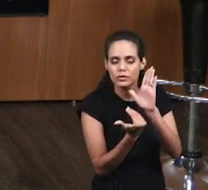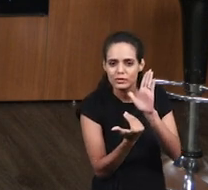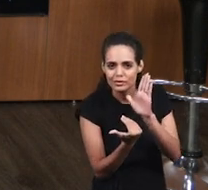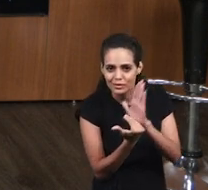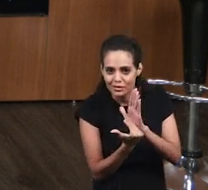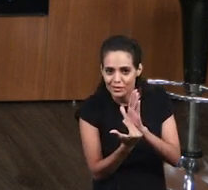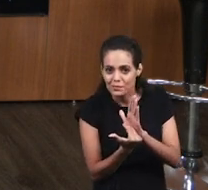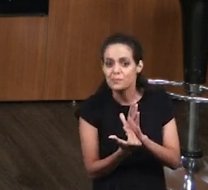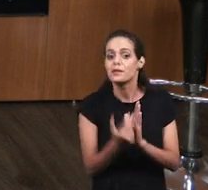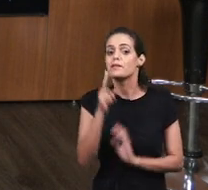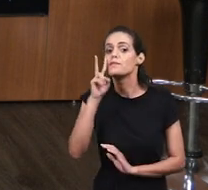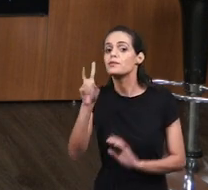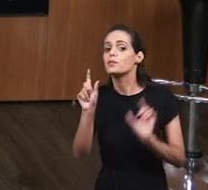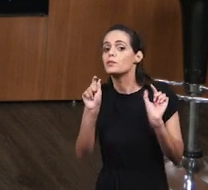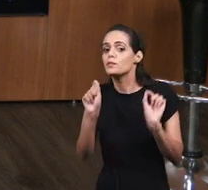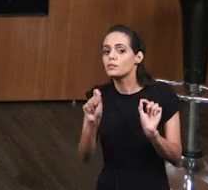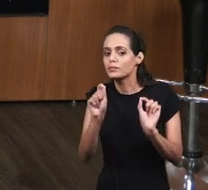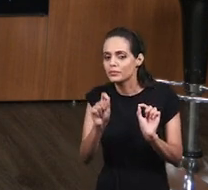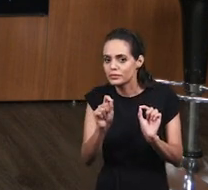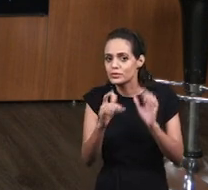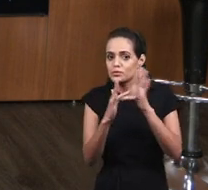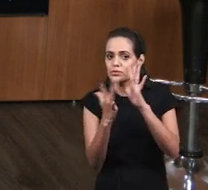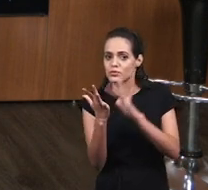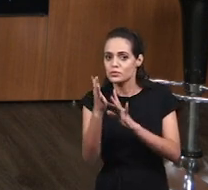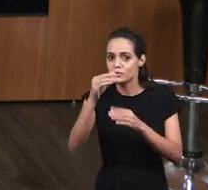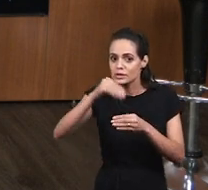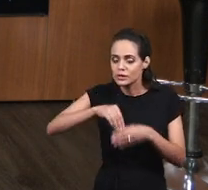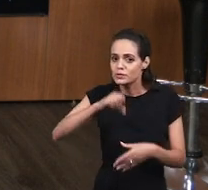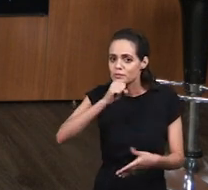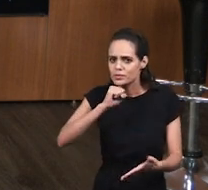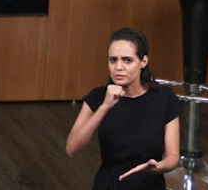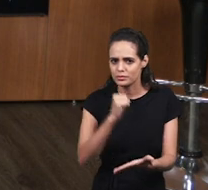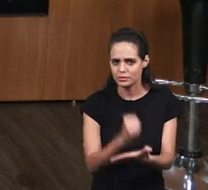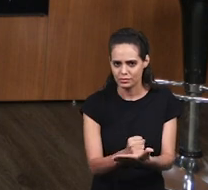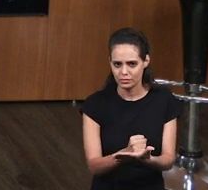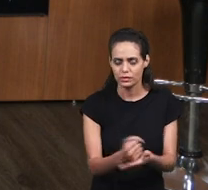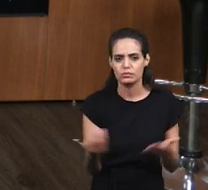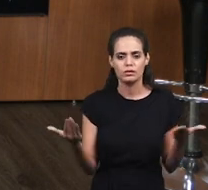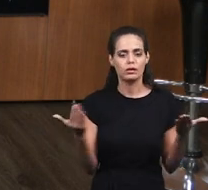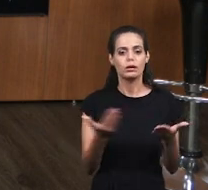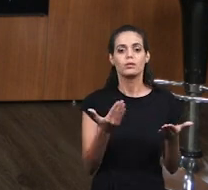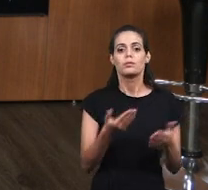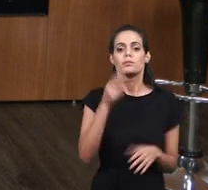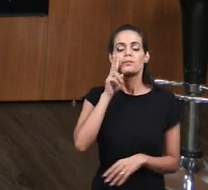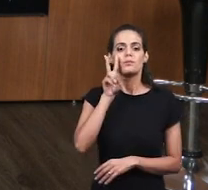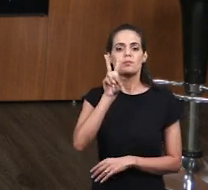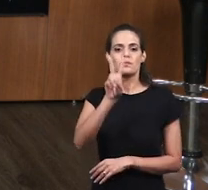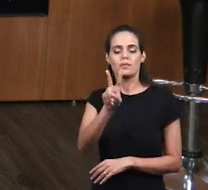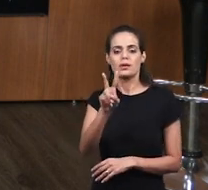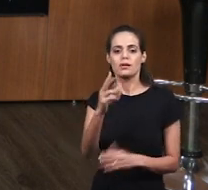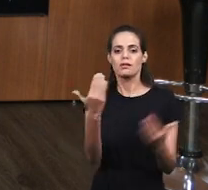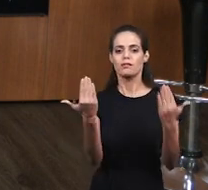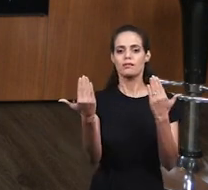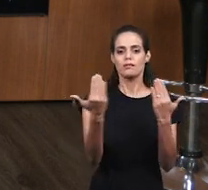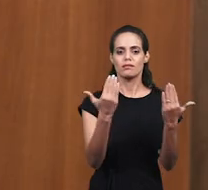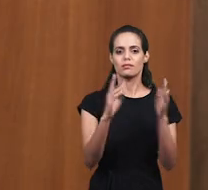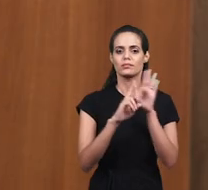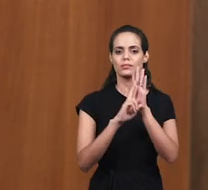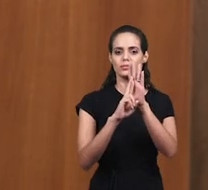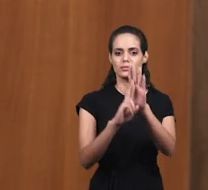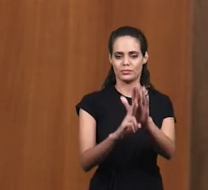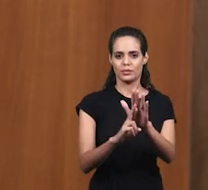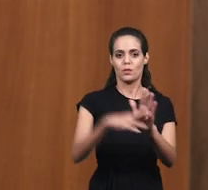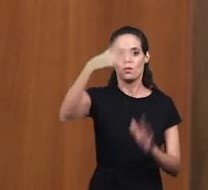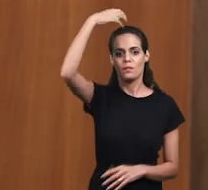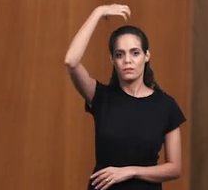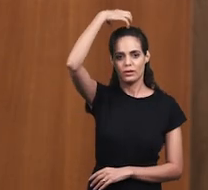l'Ancien Testament. Cette fois-ci, en voyant la figure prophétique du Seigneur Jésus dans la vie du grand roi David. Et dans